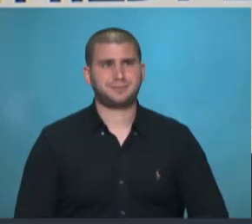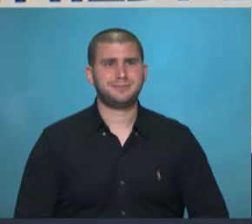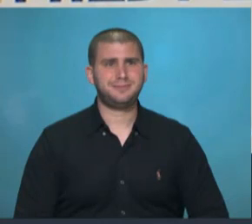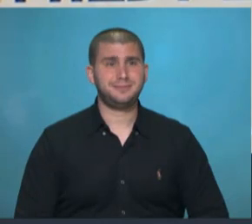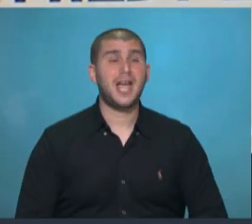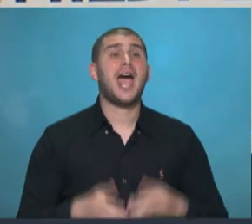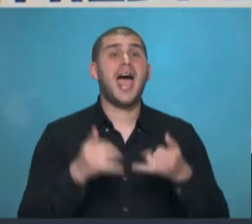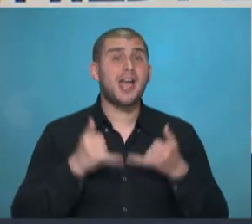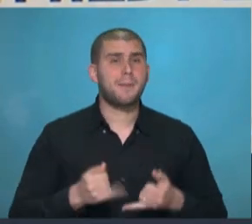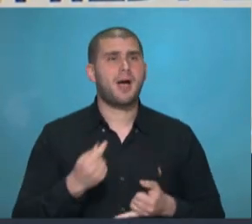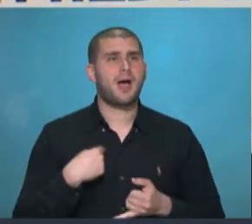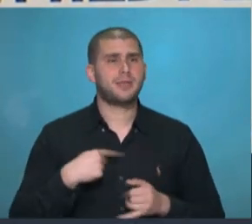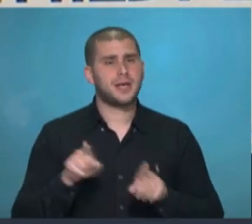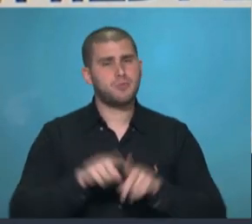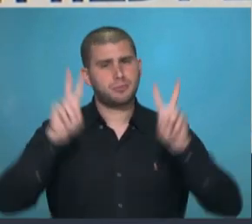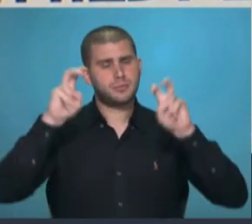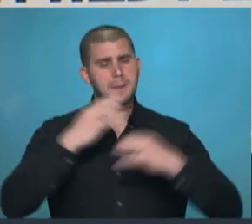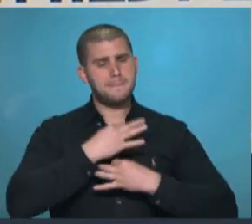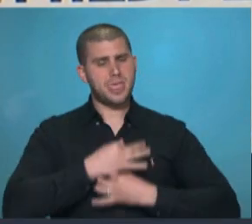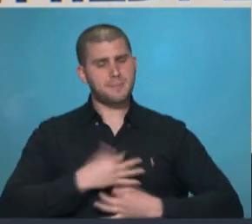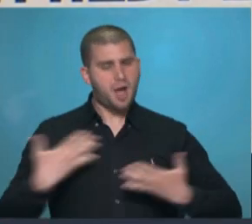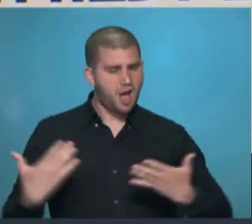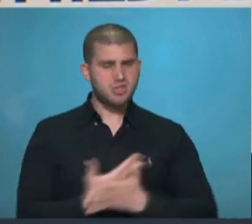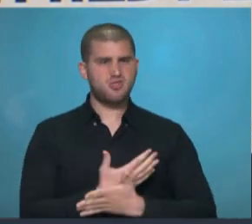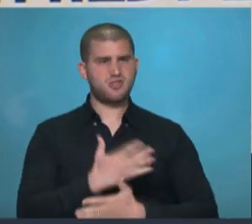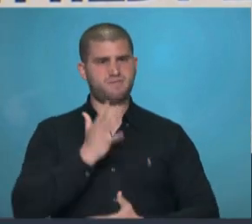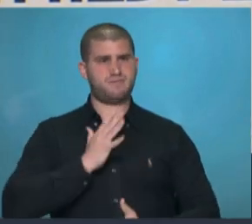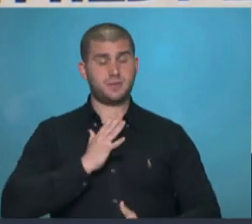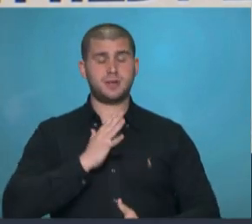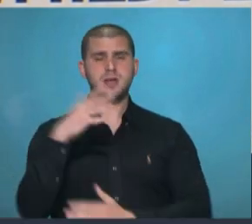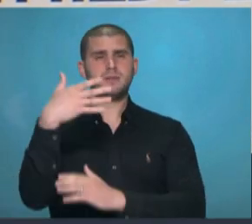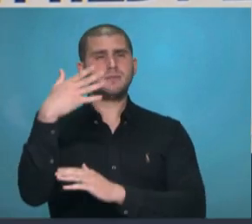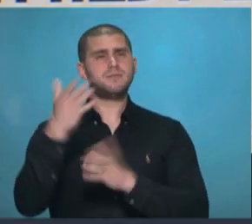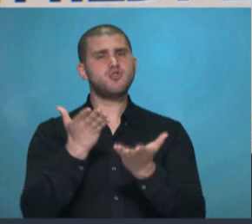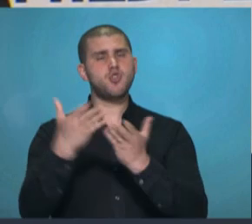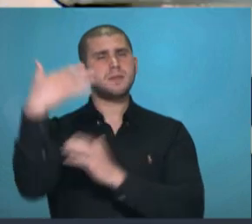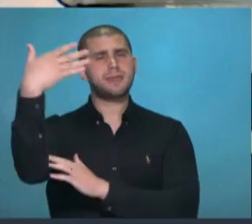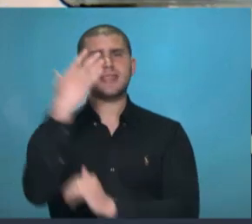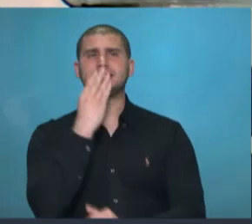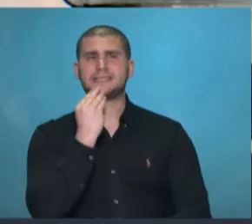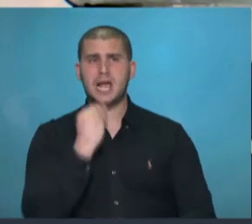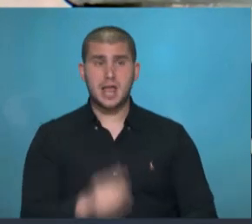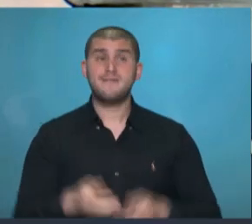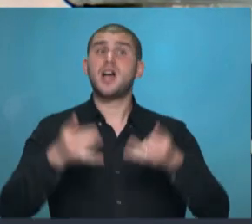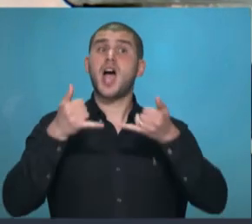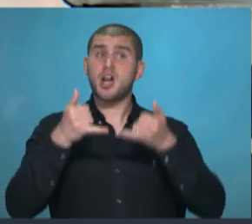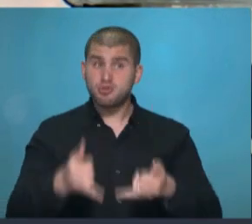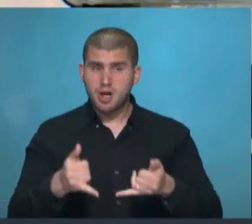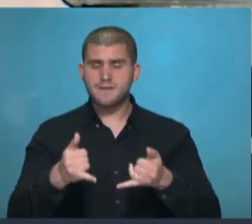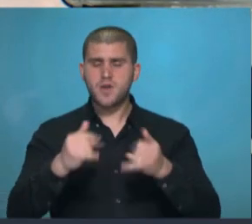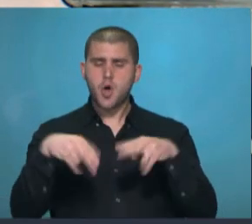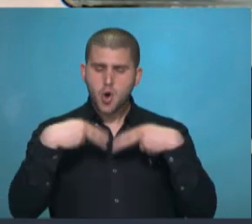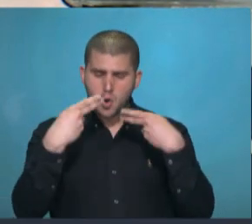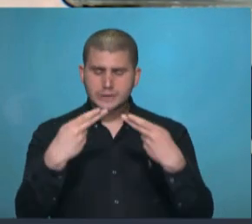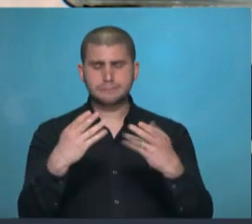היום אני עולה על מדים חדשים בשירות מדינת ישראל, ועכשיו